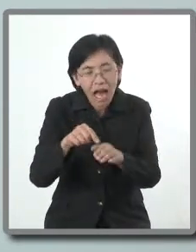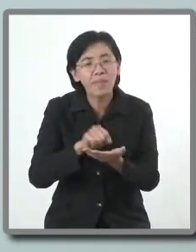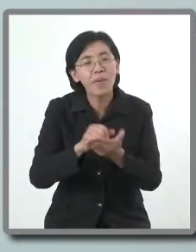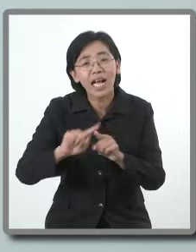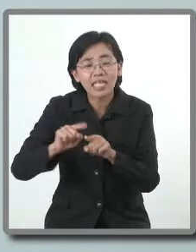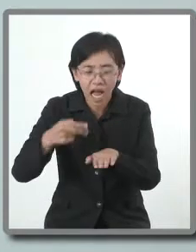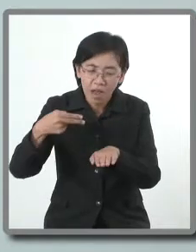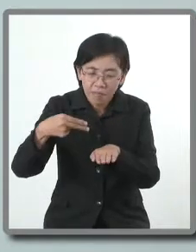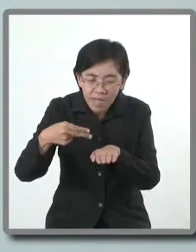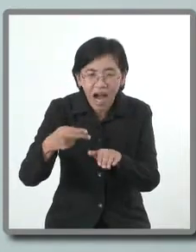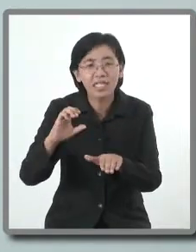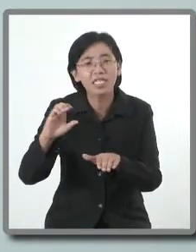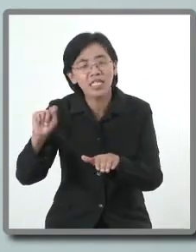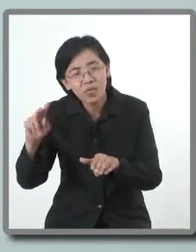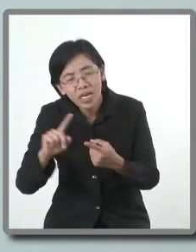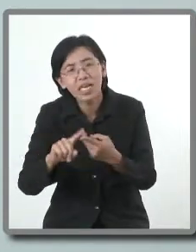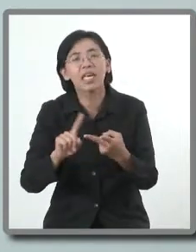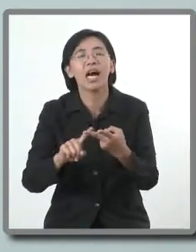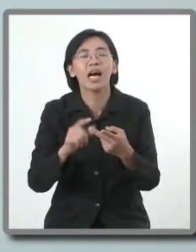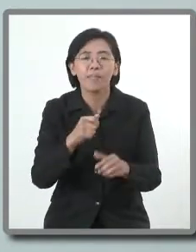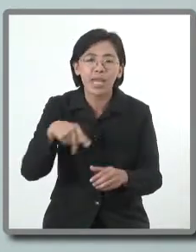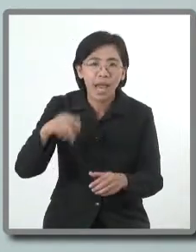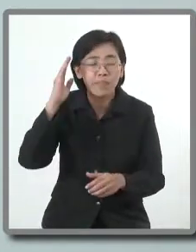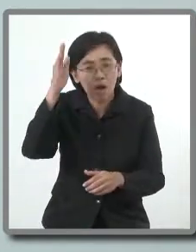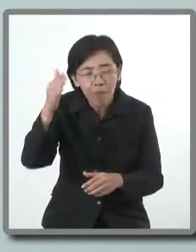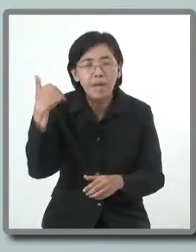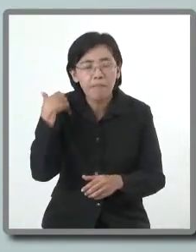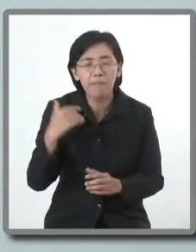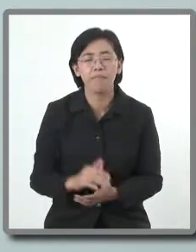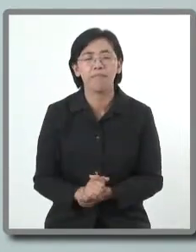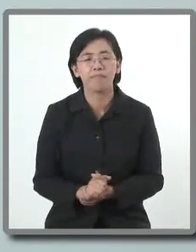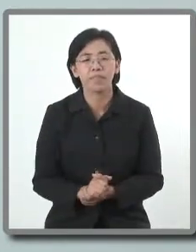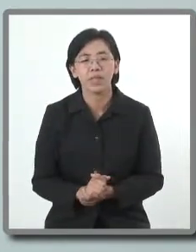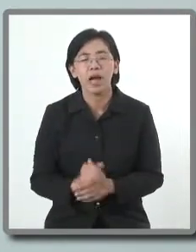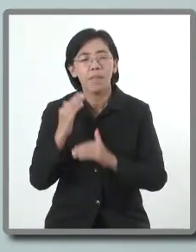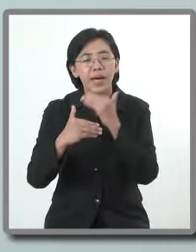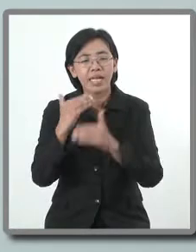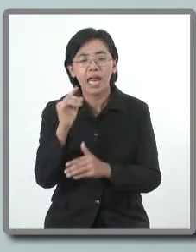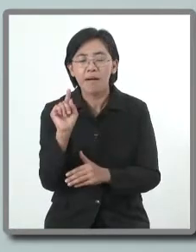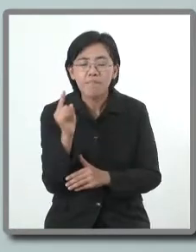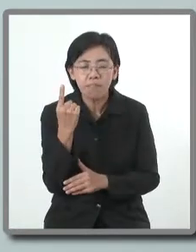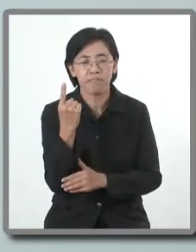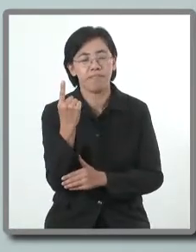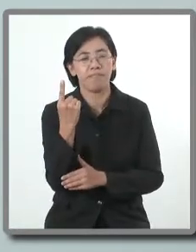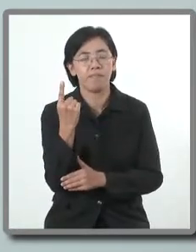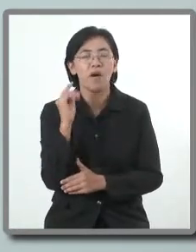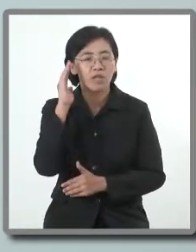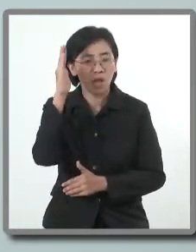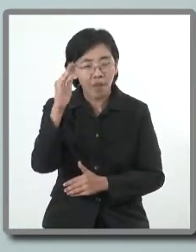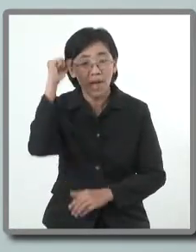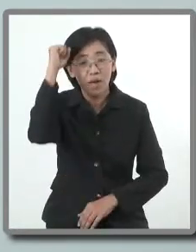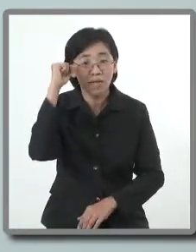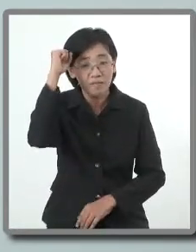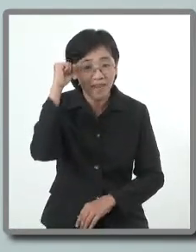างๆที่อยู่ในรถเนี่ยมากมายรวมทั้งแอปพลิเคชันที่จะเกิดขึ้นนะครับตอนนี้กำลังพัฒนาไปเพราะฉะนั้นในการใช้รถ